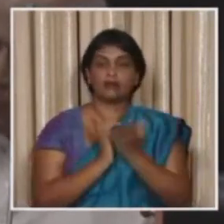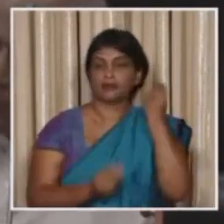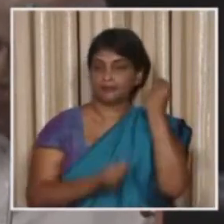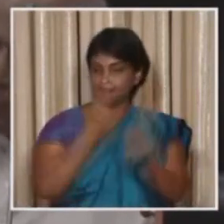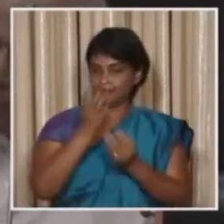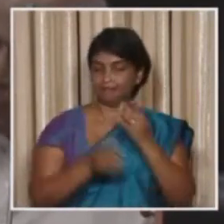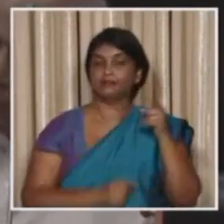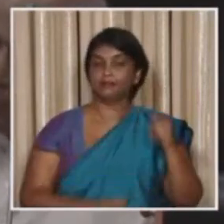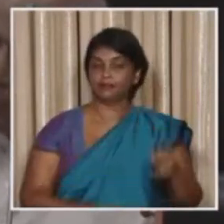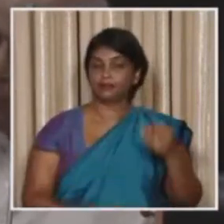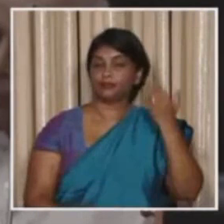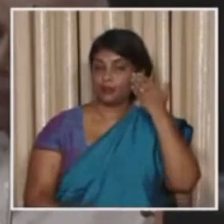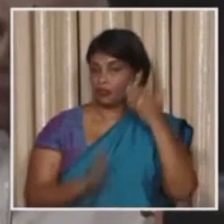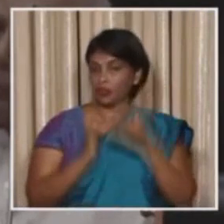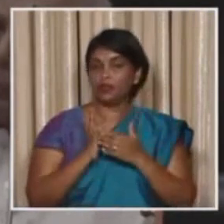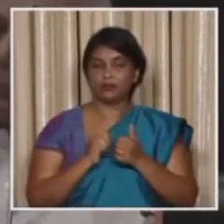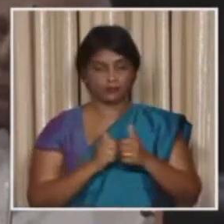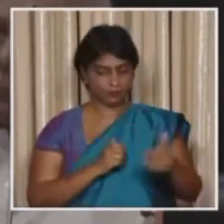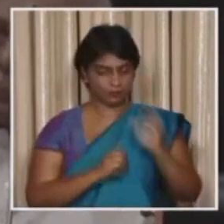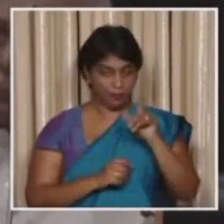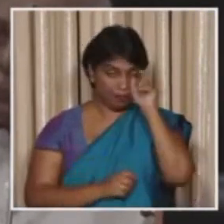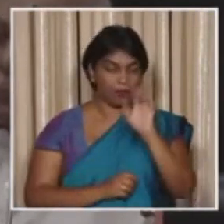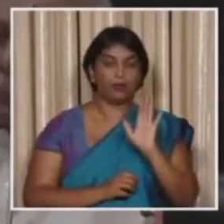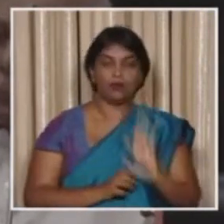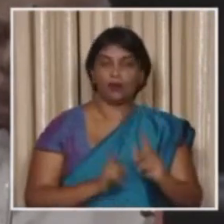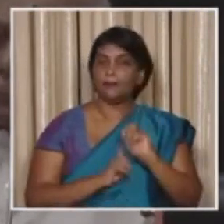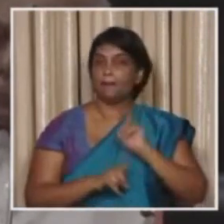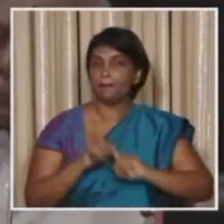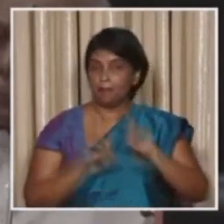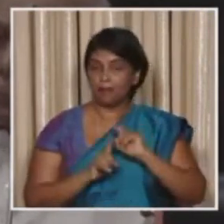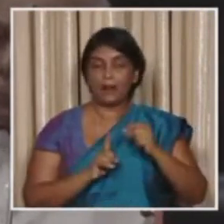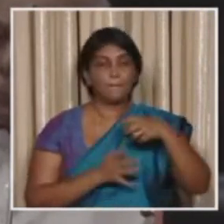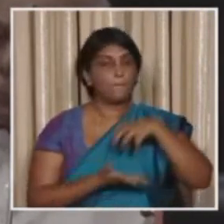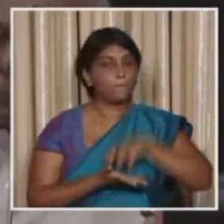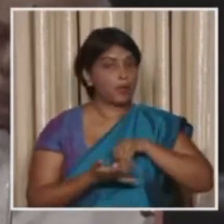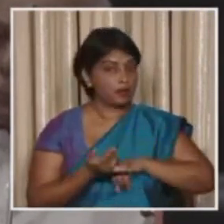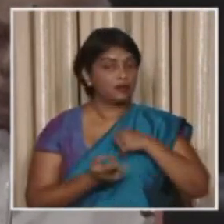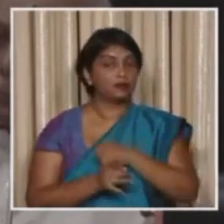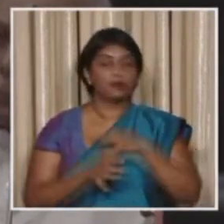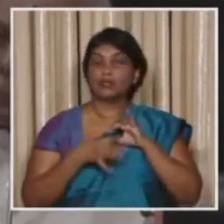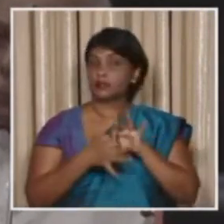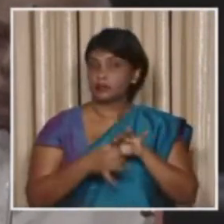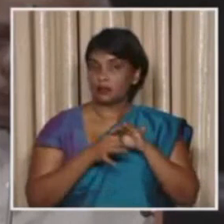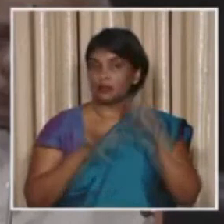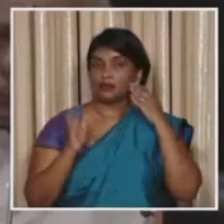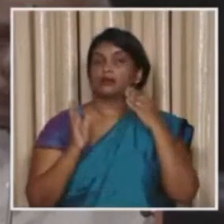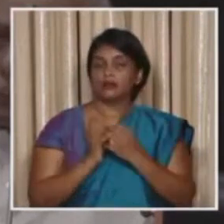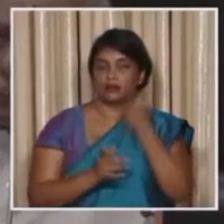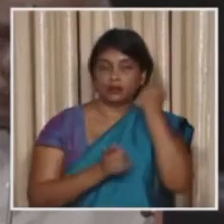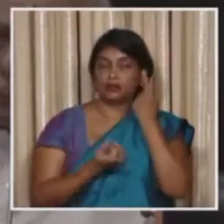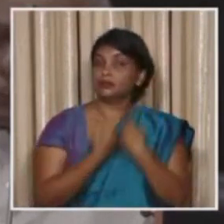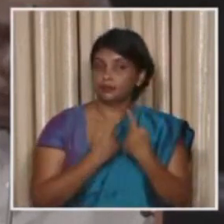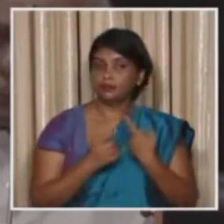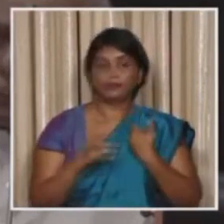කරා. ඒ පිළිබඳ අපි අවධානය යොමු කළ යුතුයි. පාර්ලිමේන්තුව සහ පළාත් සභා අතර සම්බන්ධතා පිළිබඳ සොයා බැලීම